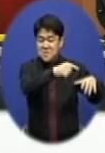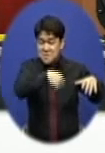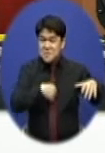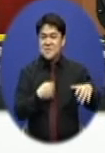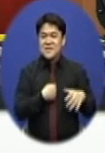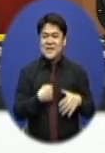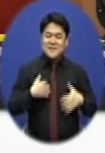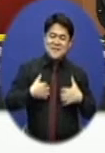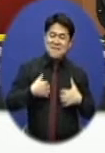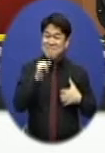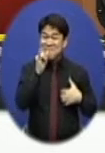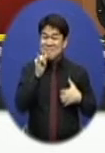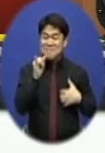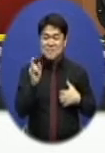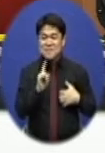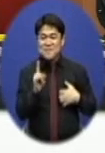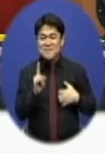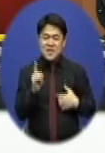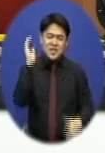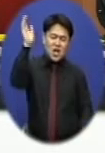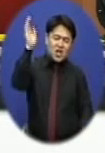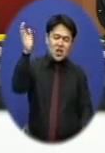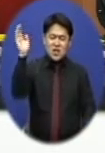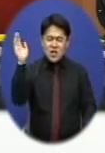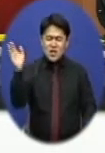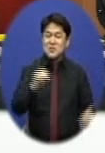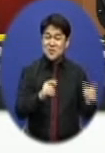제가 흥이 좀 있기 때문에. 만담 또한 이런